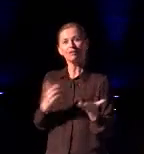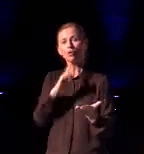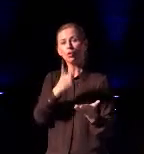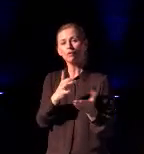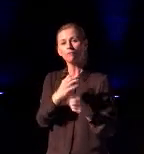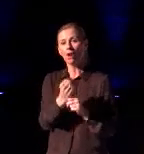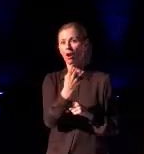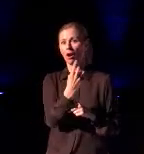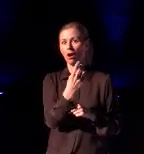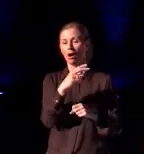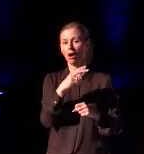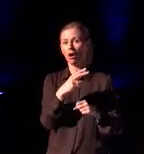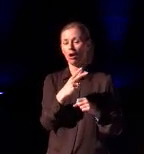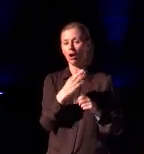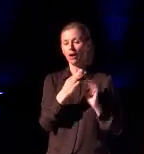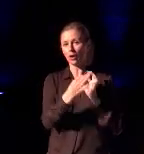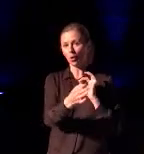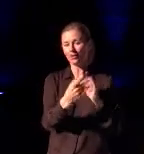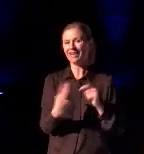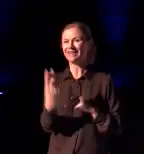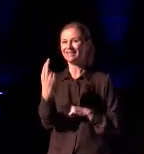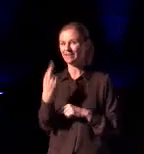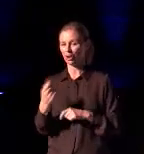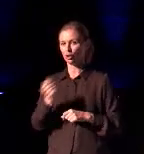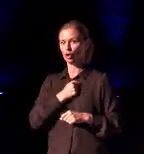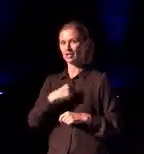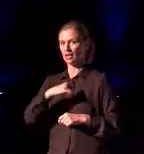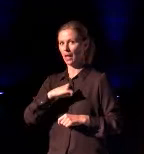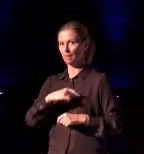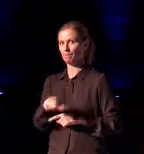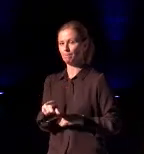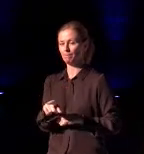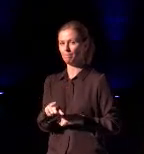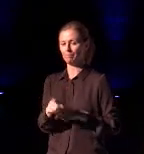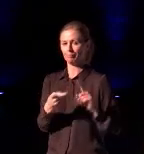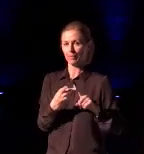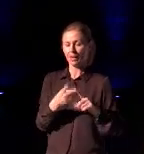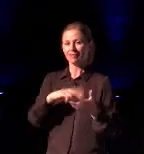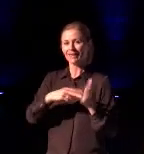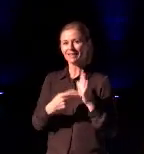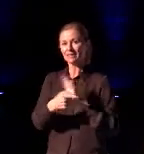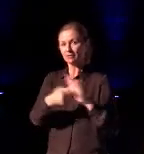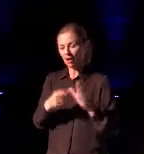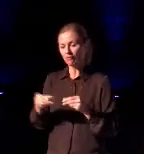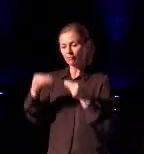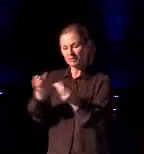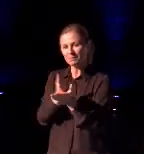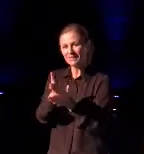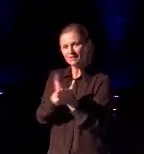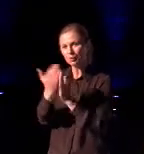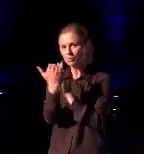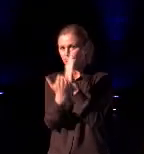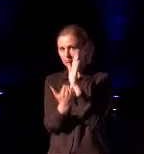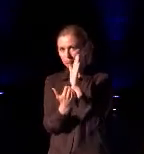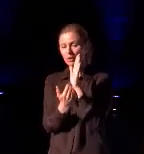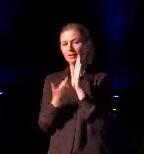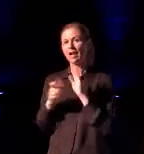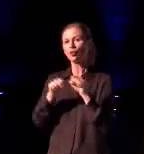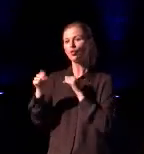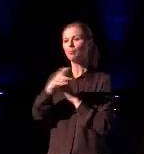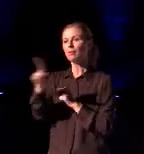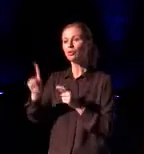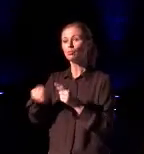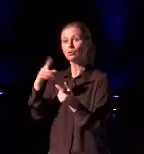fra analoge trygghetsalarmer til digitale trygghetsalarmer. Vi gir tekniske krav og spesifikasjoner som gjør at kommunene